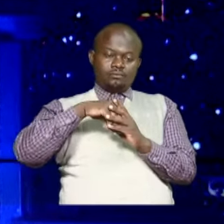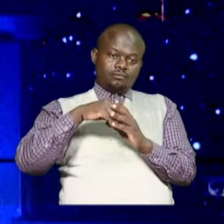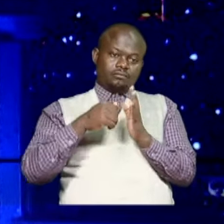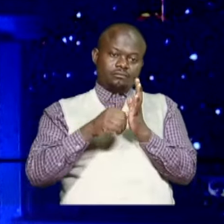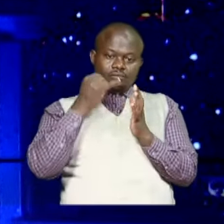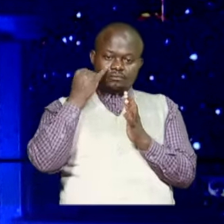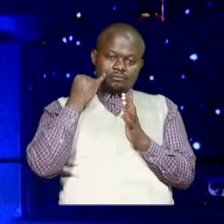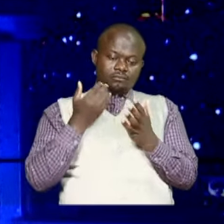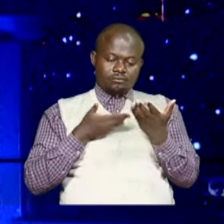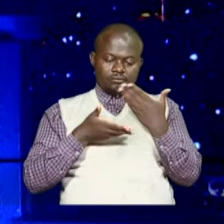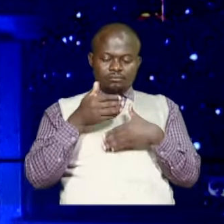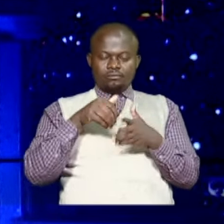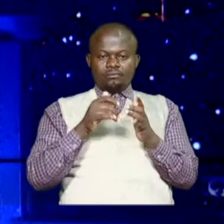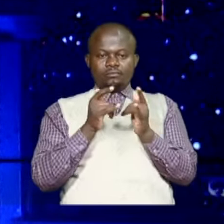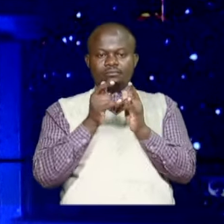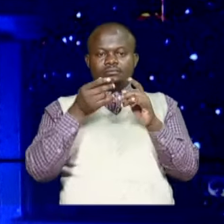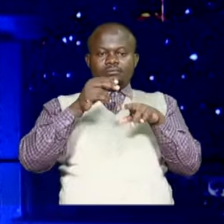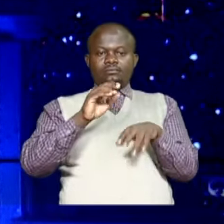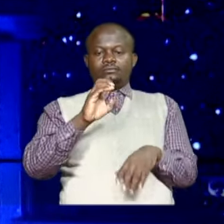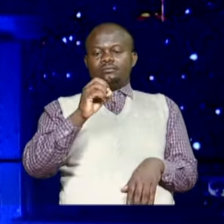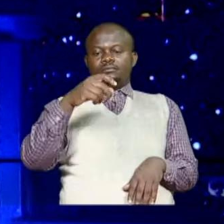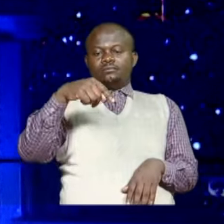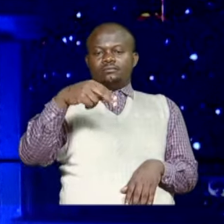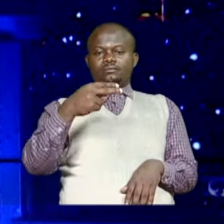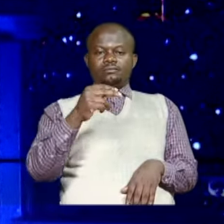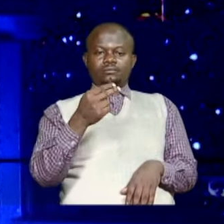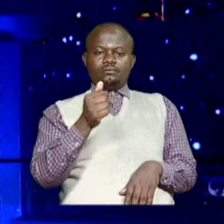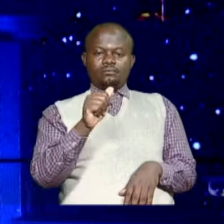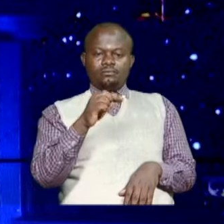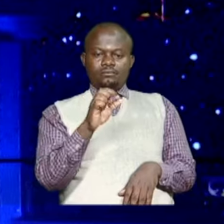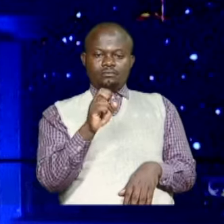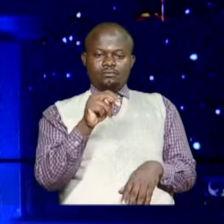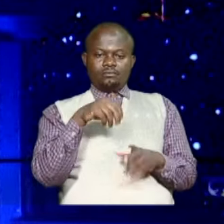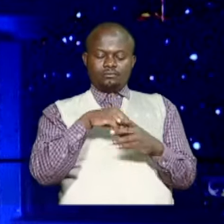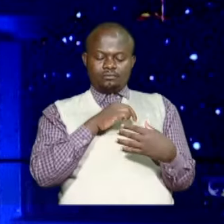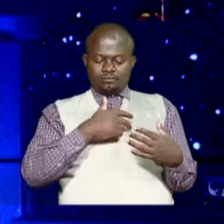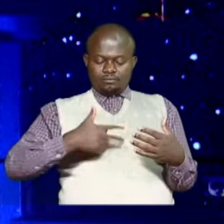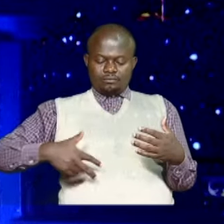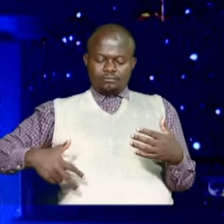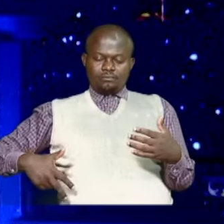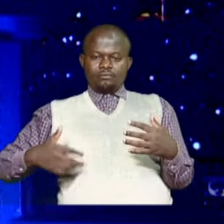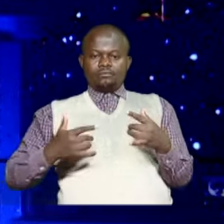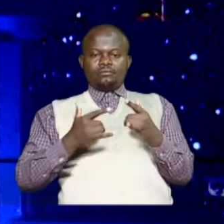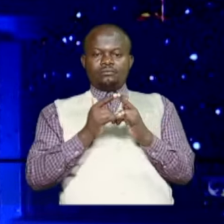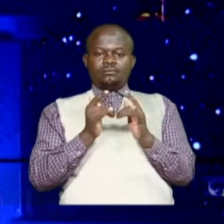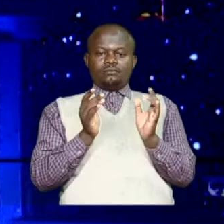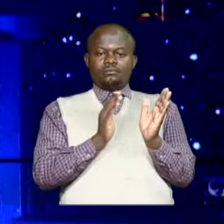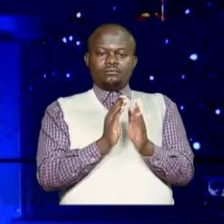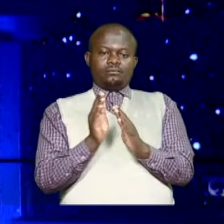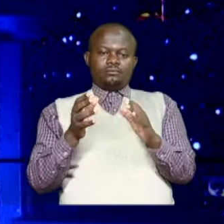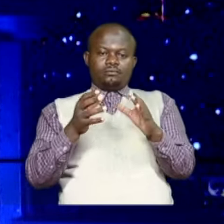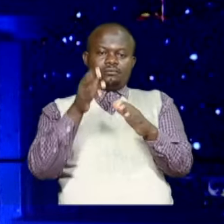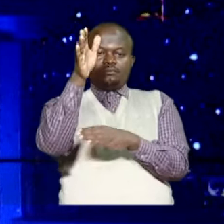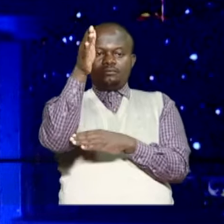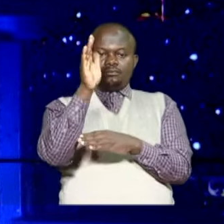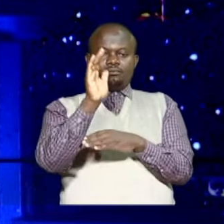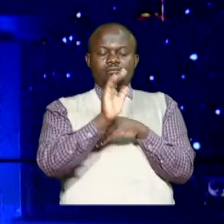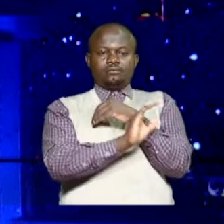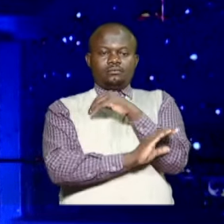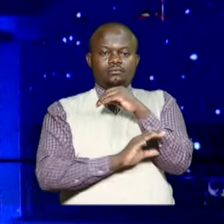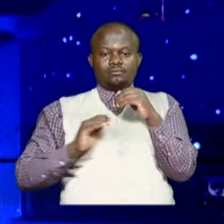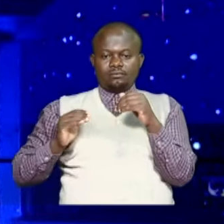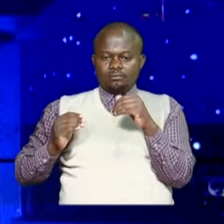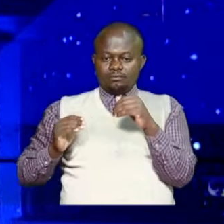by'ingenzi byaganiriweho mu nama yabereye i Copenhagen, aho ni muri Denmark. Ni inama yateguwe n'ihuriro ry'abambasaderi b'abagore bahagarariye ibihugu